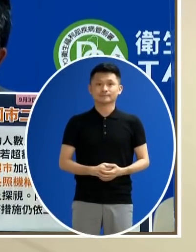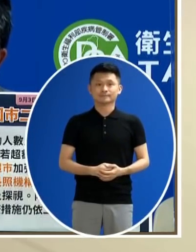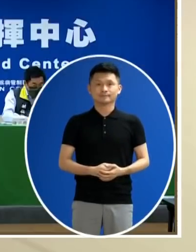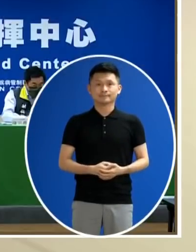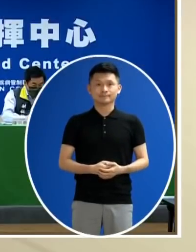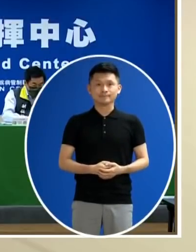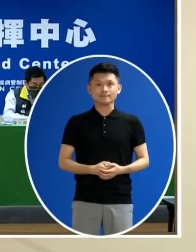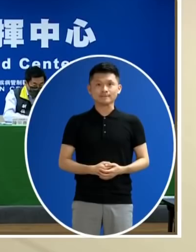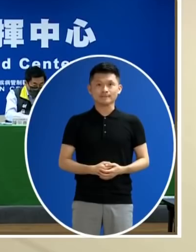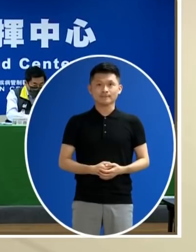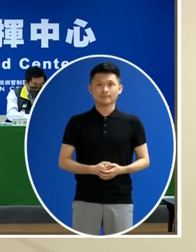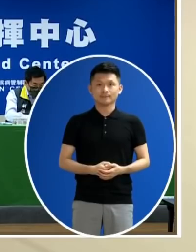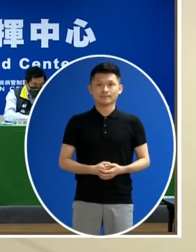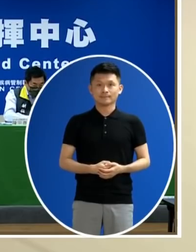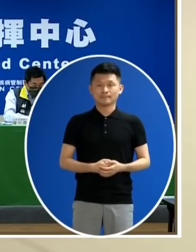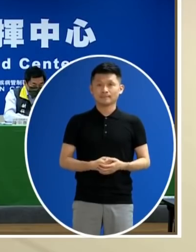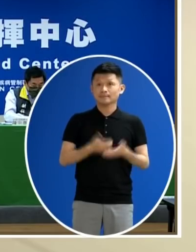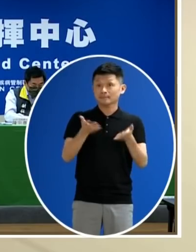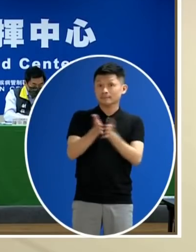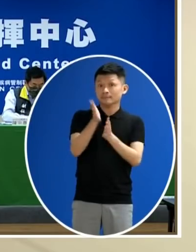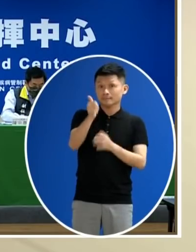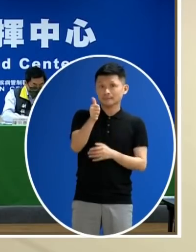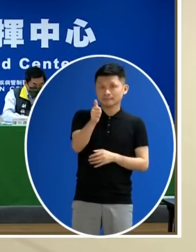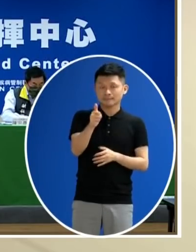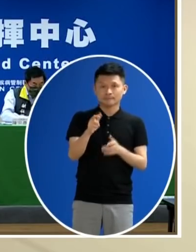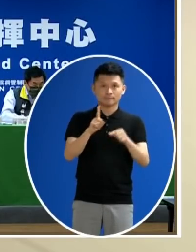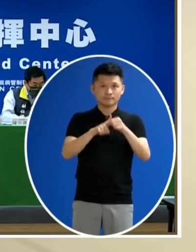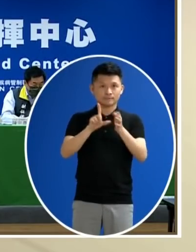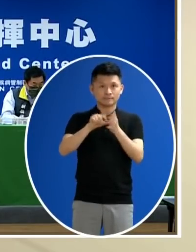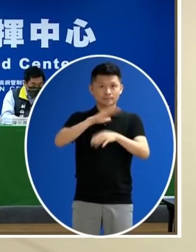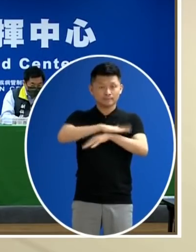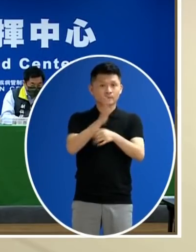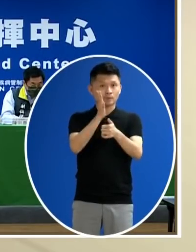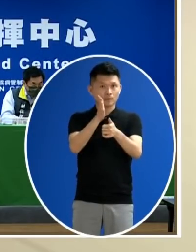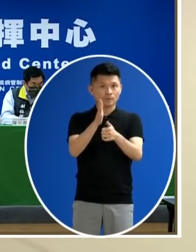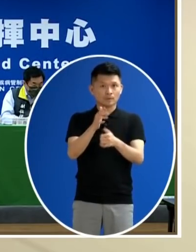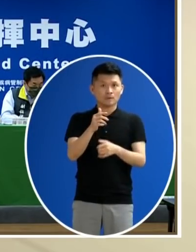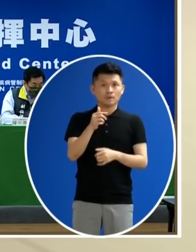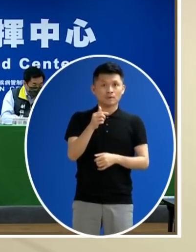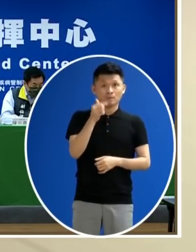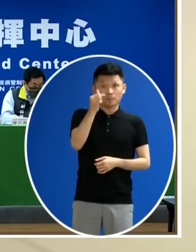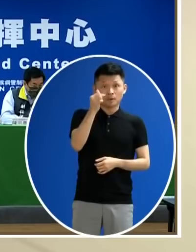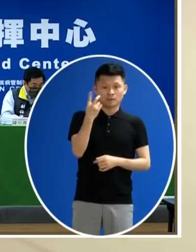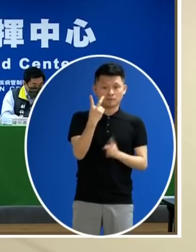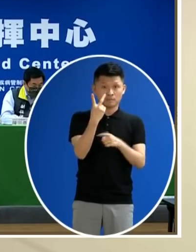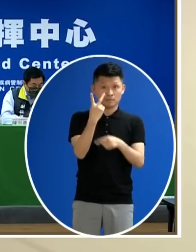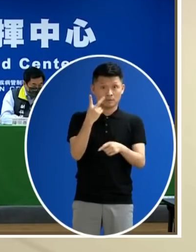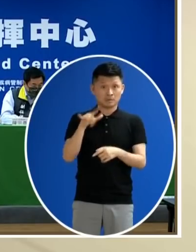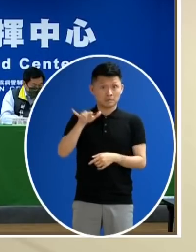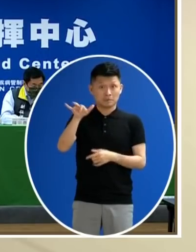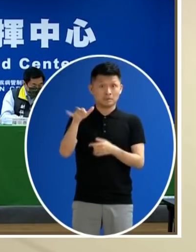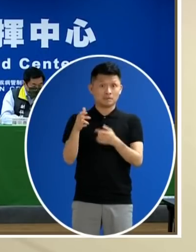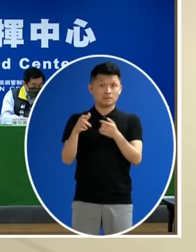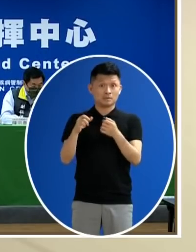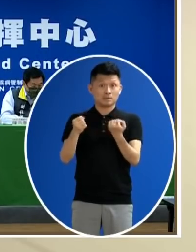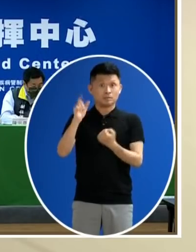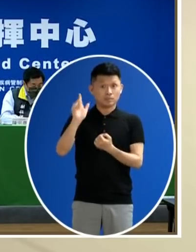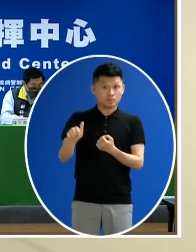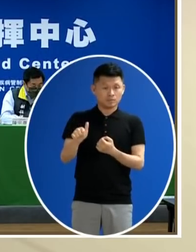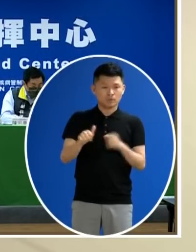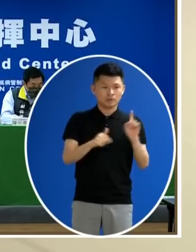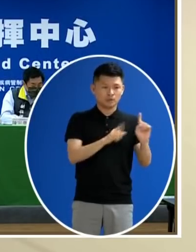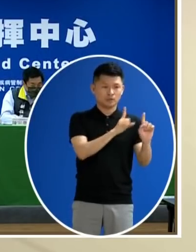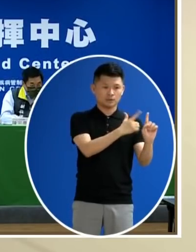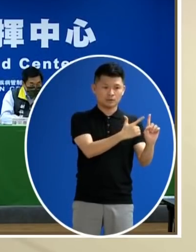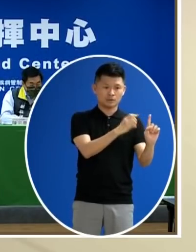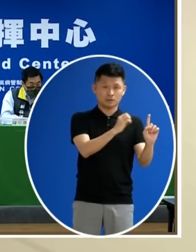来。 谢谢部长。中时想要请教新确诊的那两位机师啊，他跟之前那一位16066他